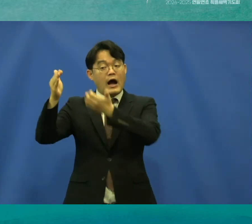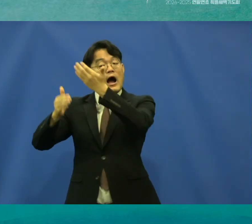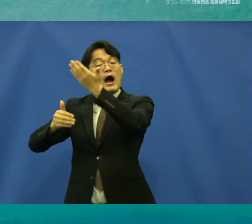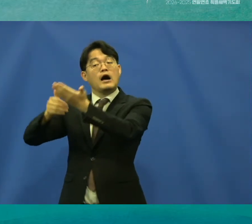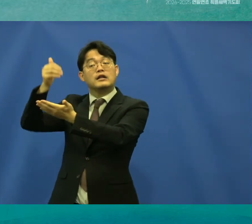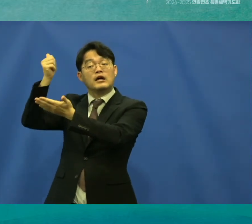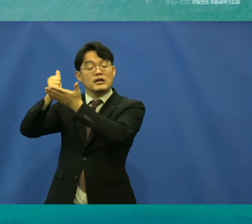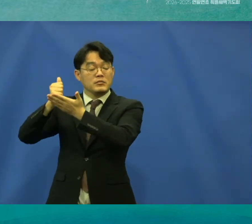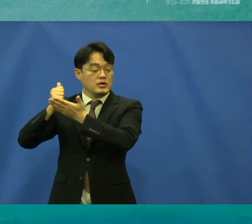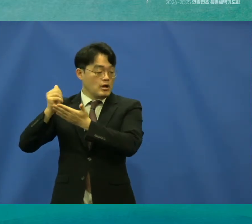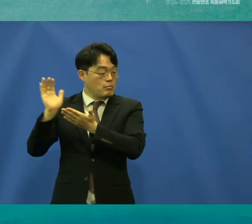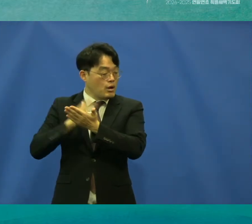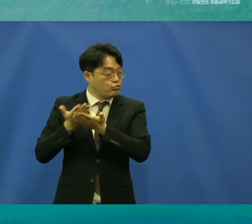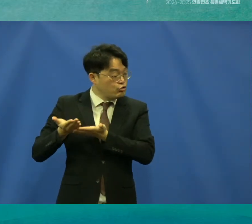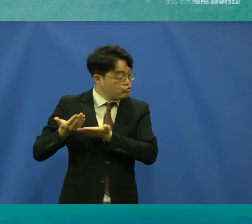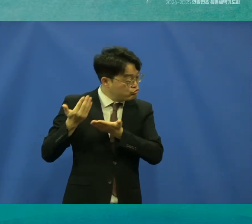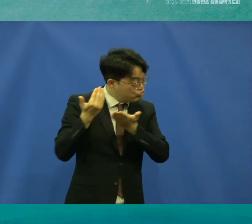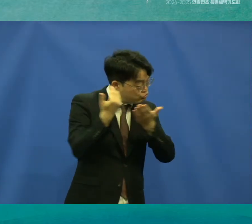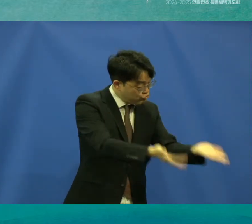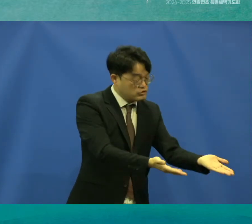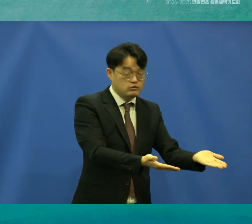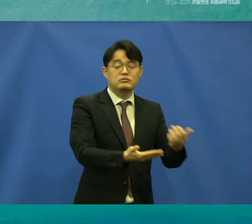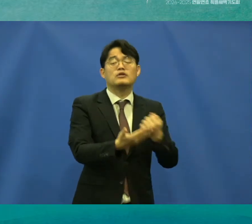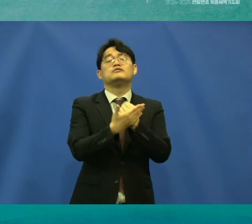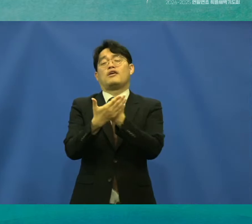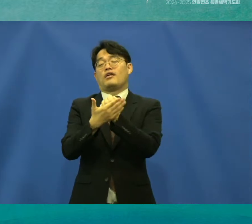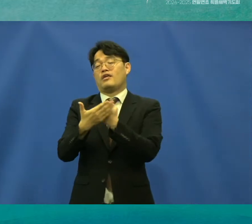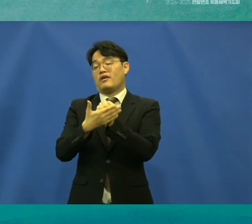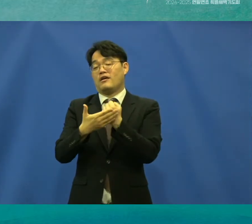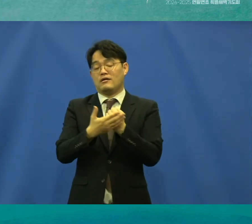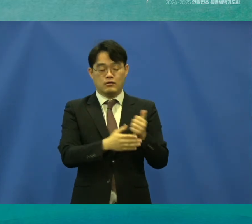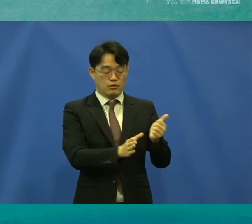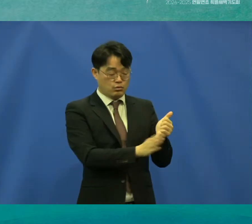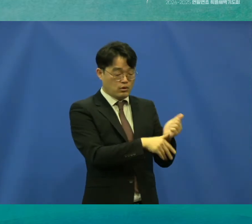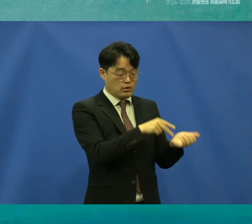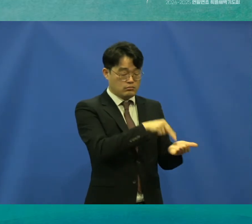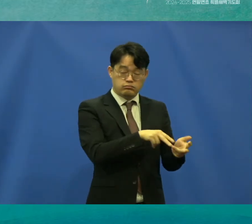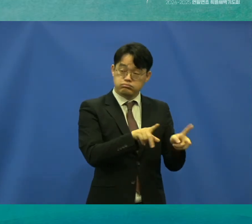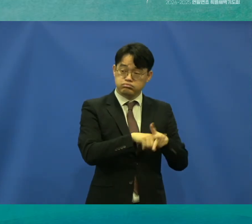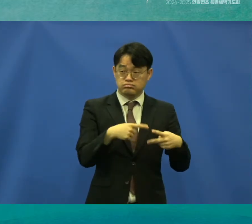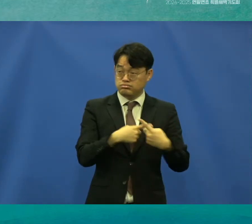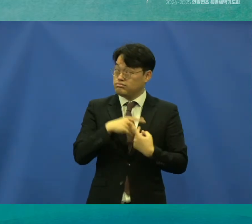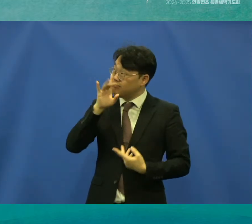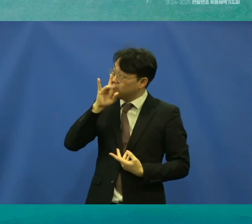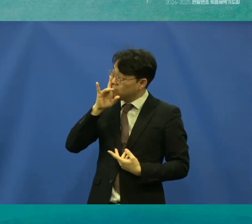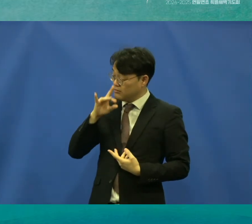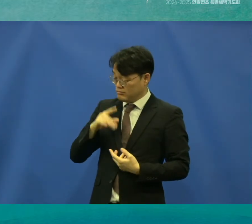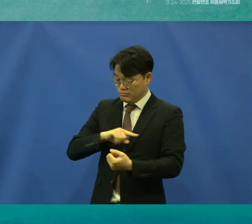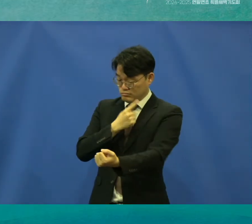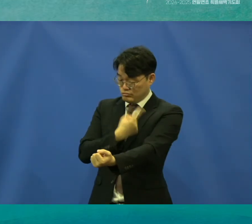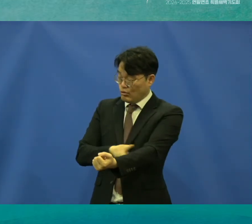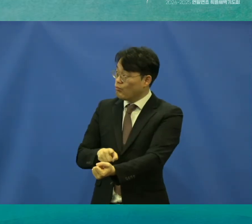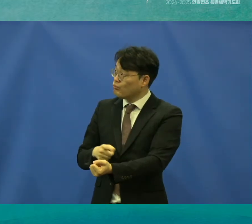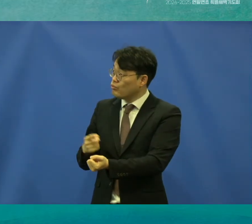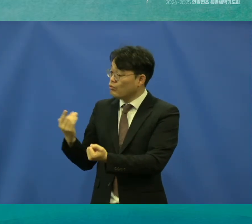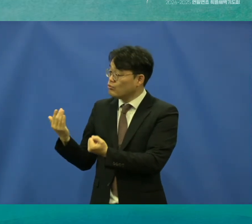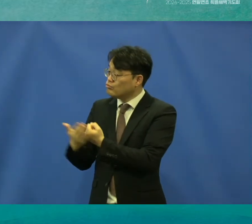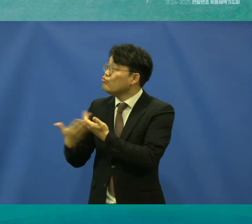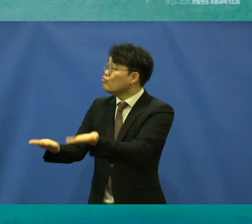호의. 근데 이게 요나의 입장에서는 이해가 안 되는 거예요.